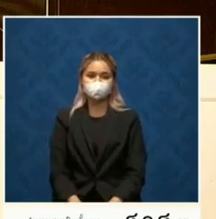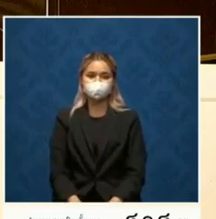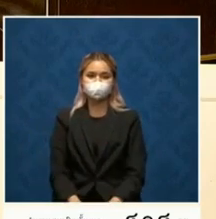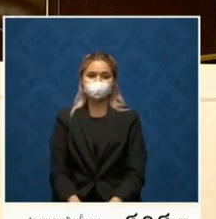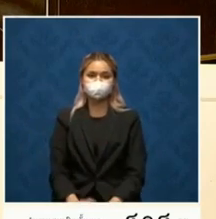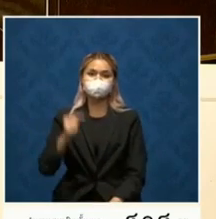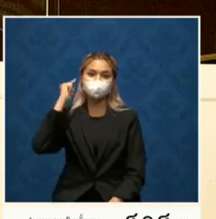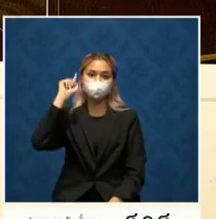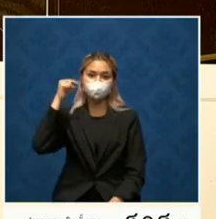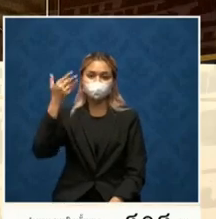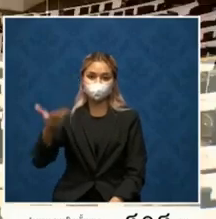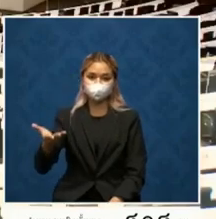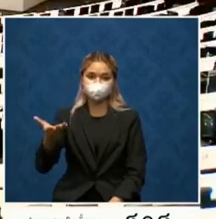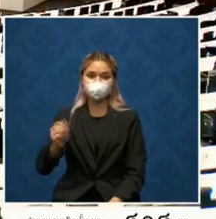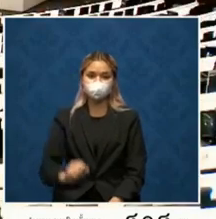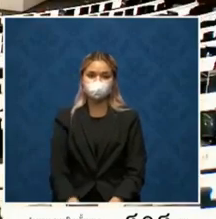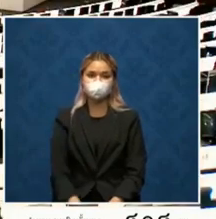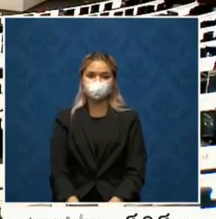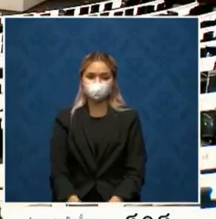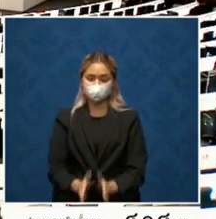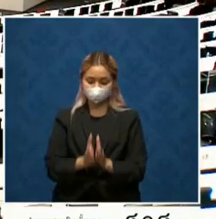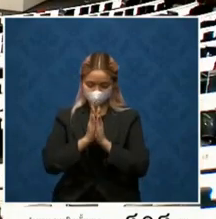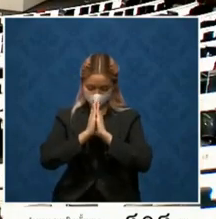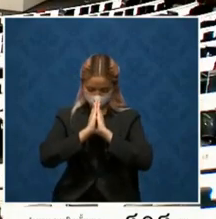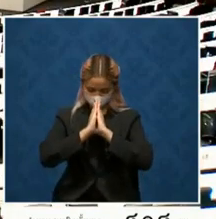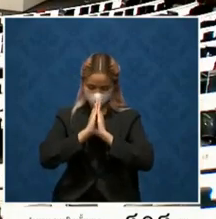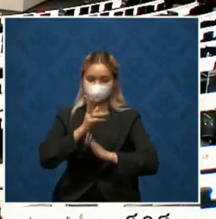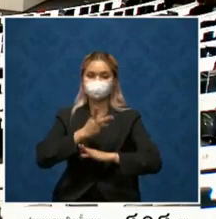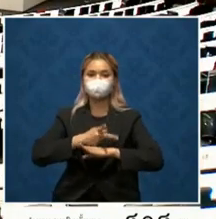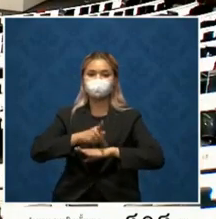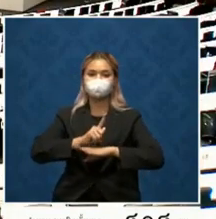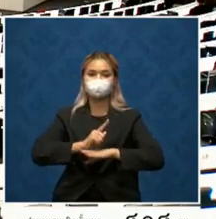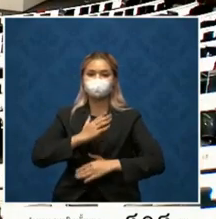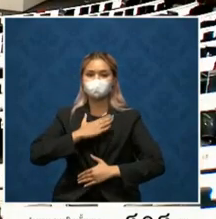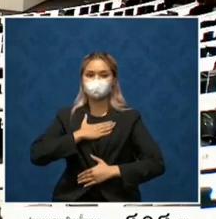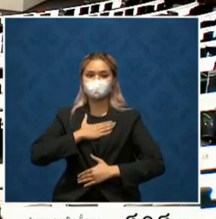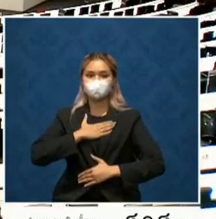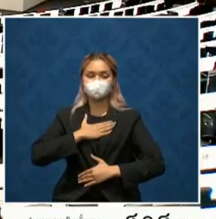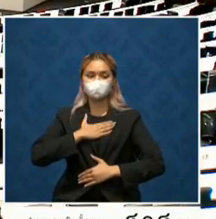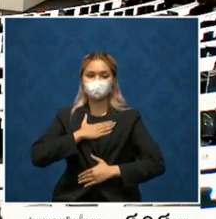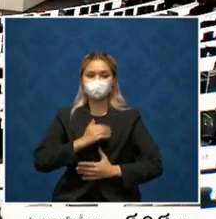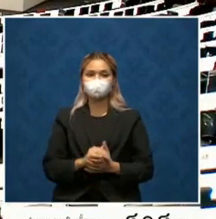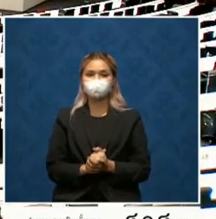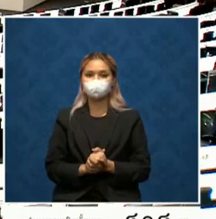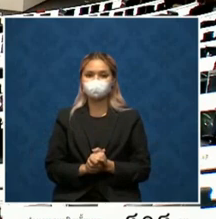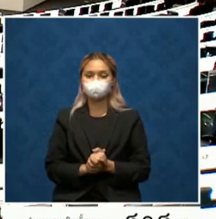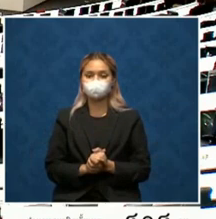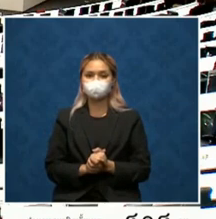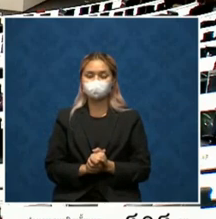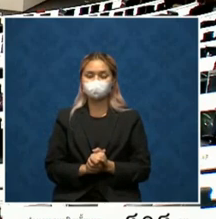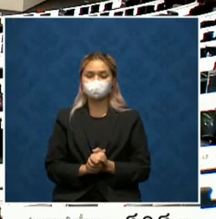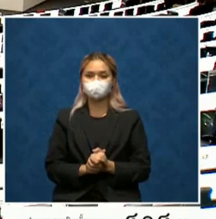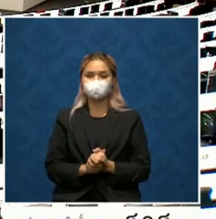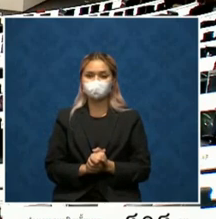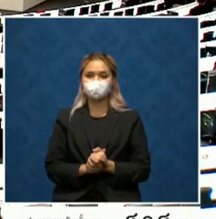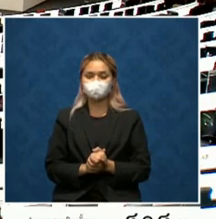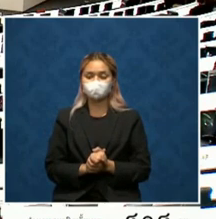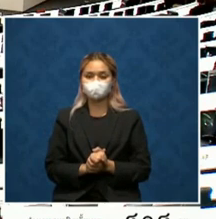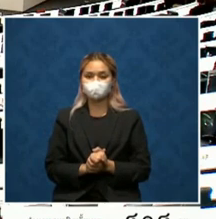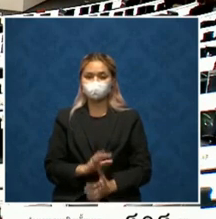ครับเรียนท่านประธานที่เคารพดิฉันทีละรัฐสำเร็จวันนี้สมาชิกสภาผู้แทน